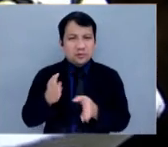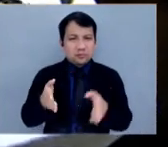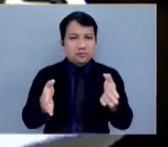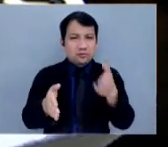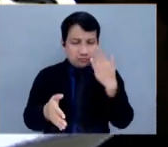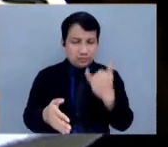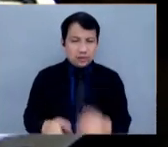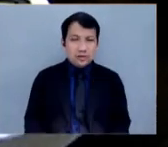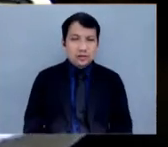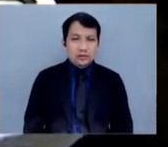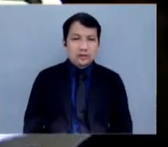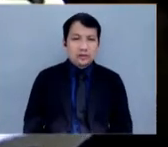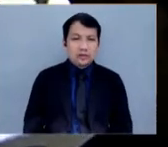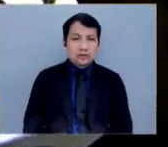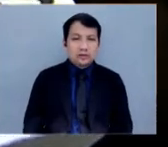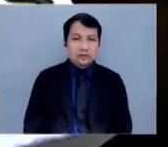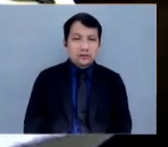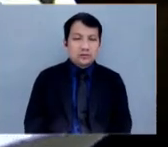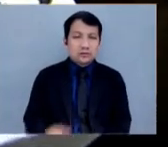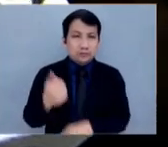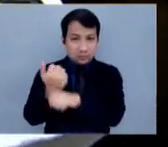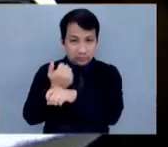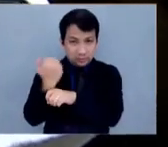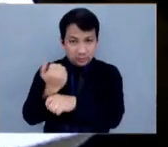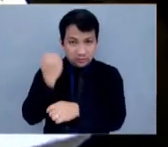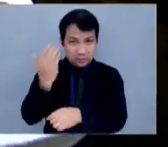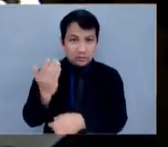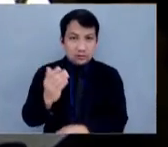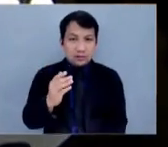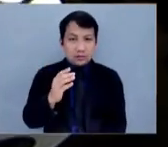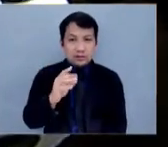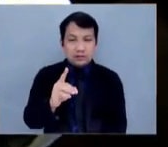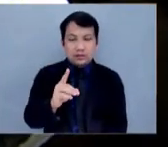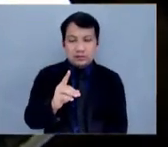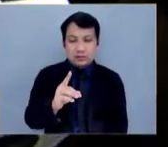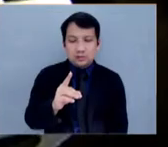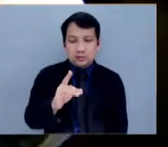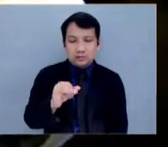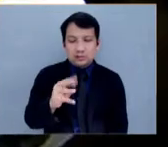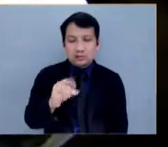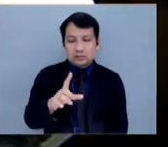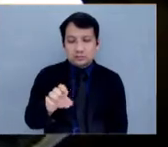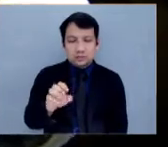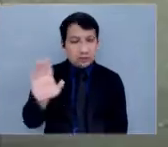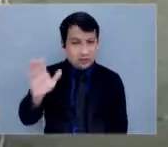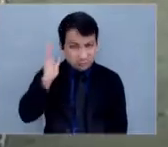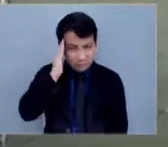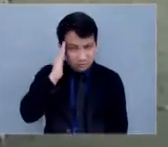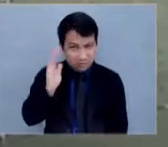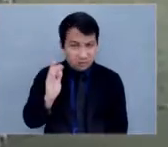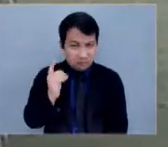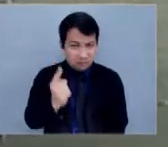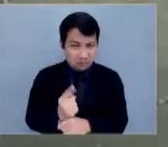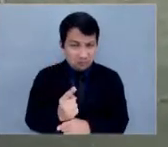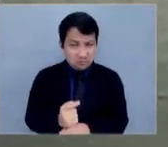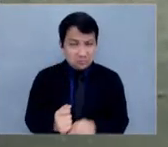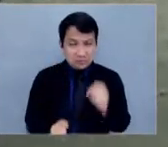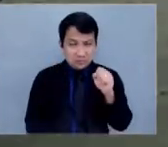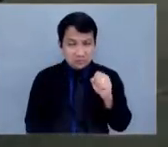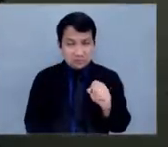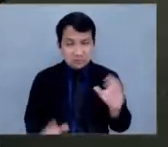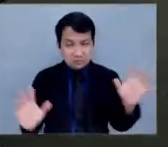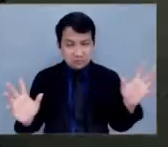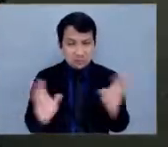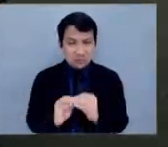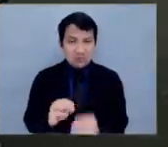ano, may emergency kami, sa marami kami. Pero sir, alam niyo bawal po. Okay na po. Sa kabuuan, 6